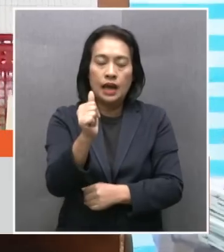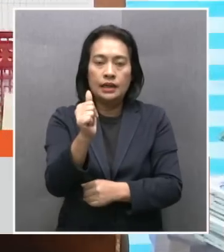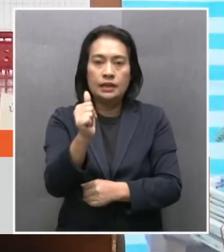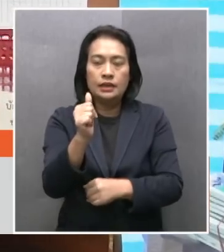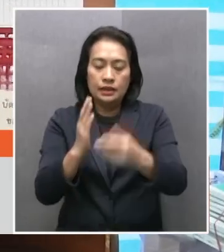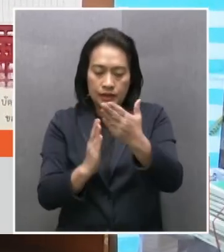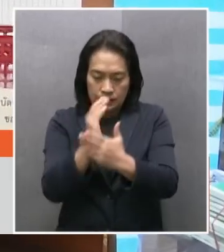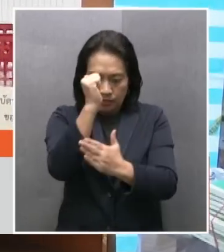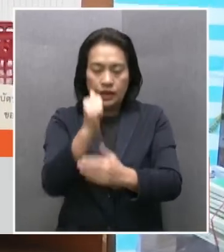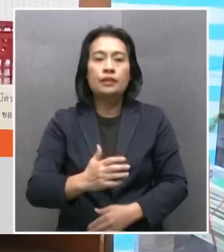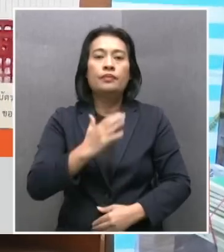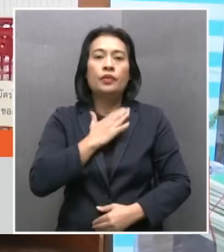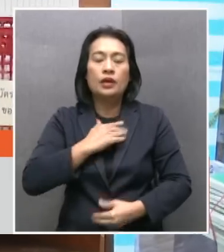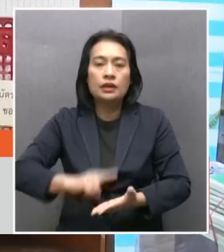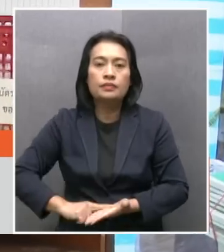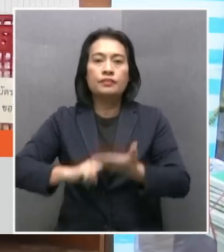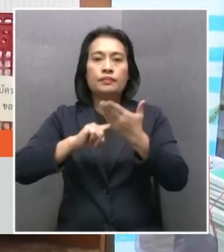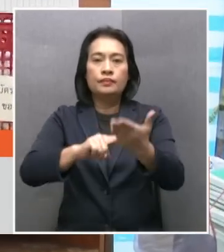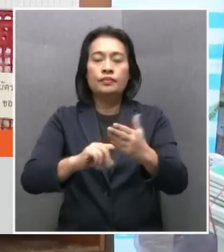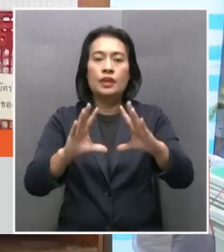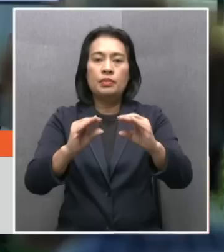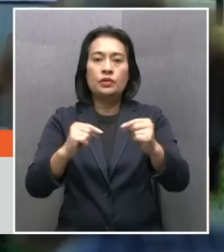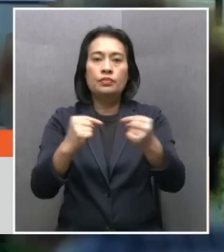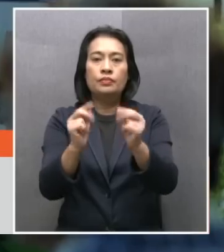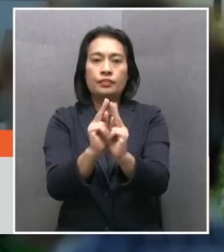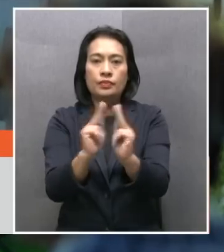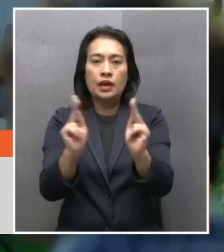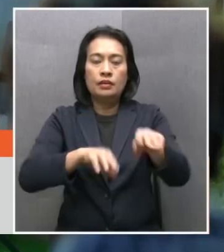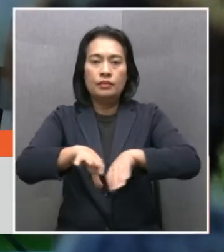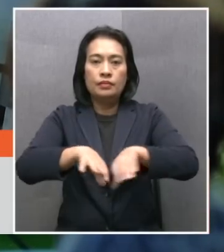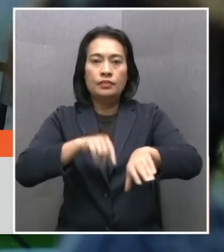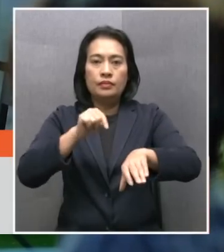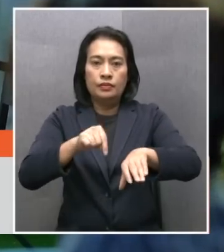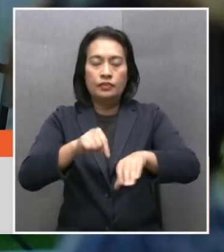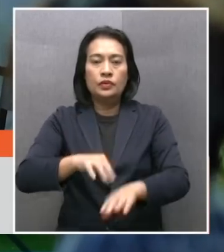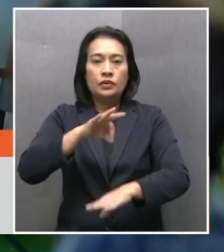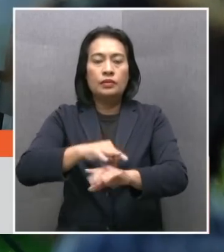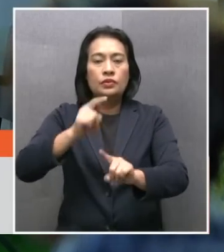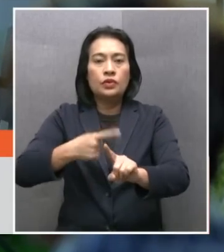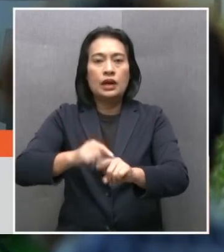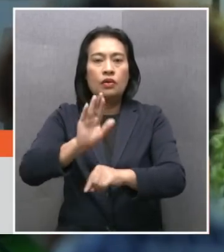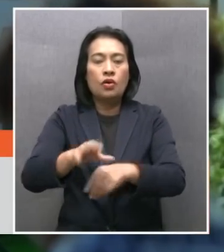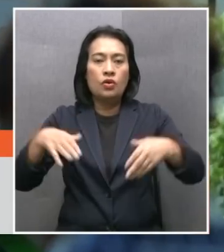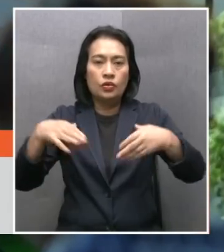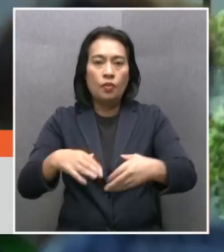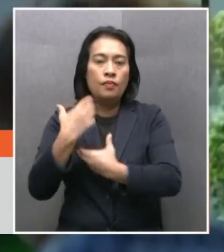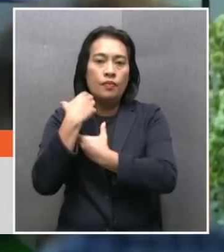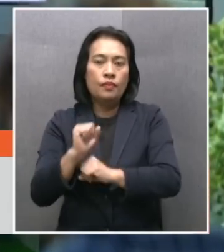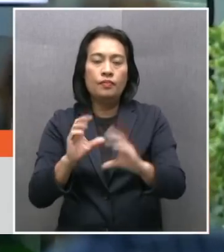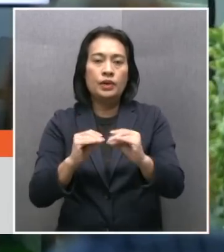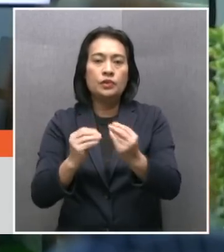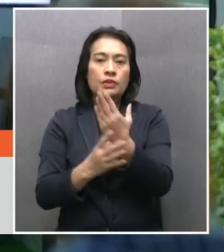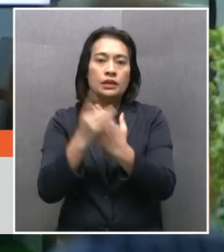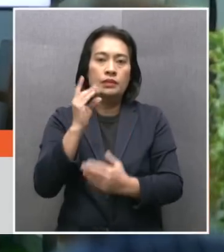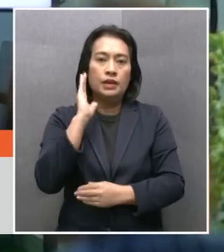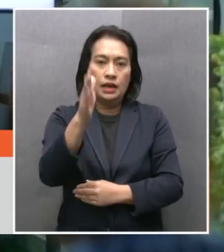ซึ่งตนก็จะเสนอแนวทางนี้ต่อที่ประชุมคณะกรรมการบริหารพรรคชุดรักษาการการซึ่งจะมีการประชุมกันในสัปดาห์หน้า